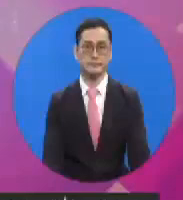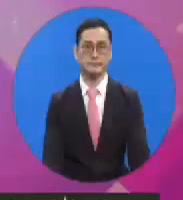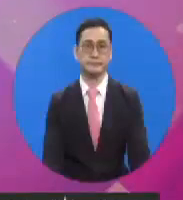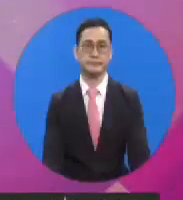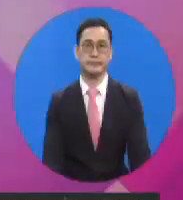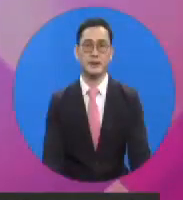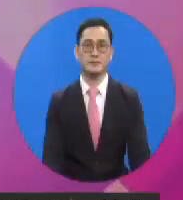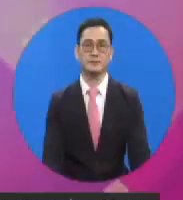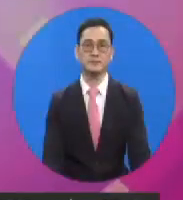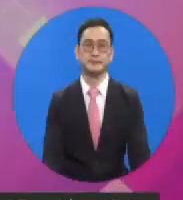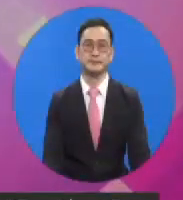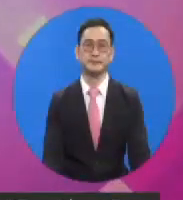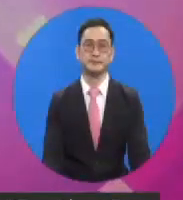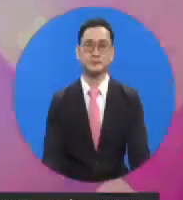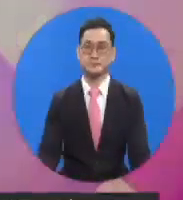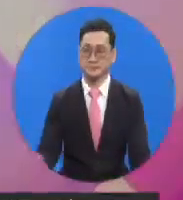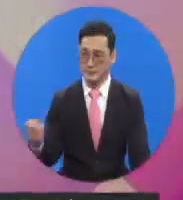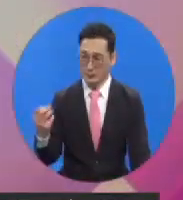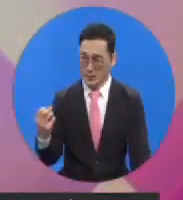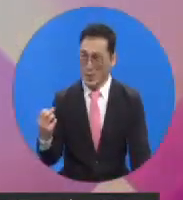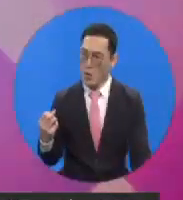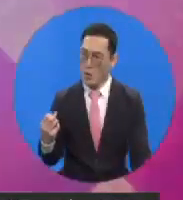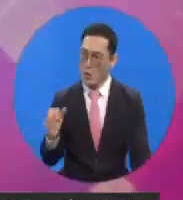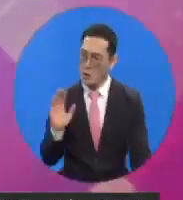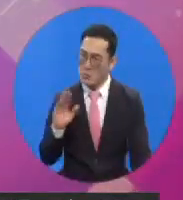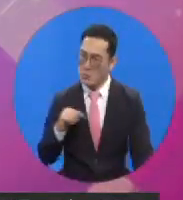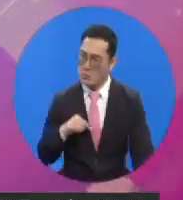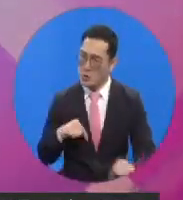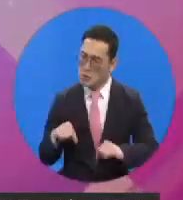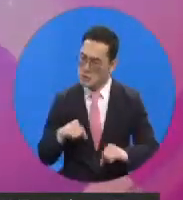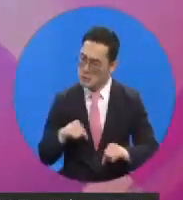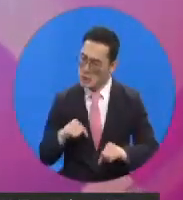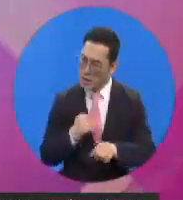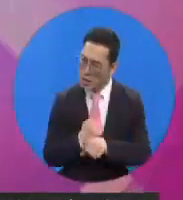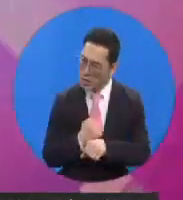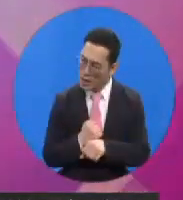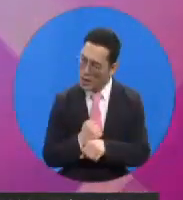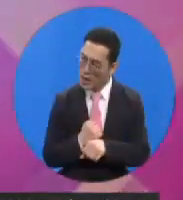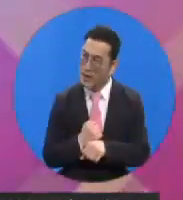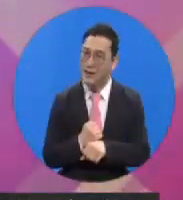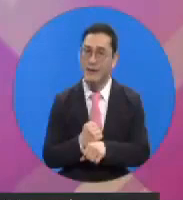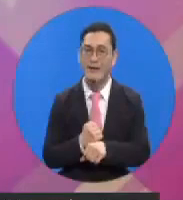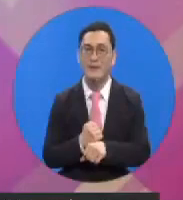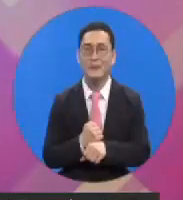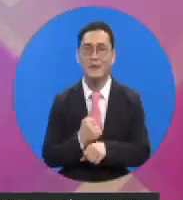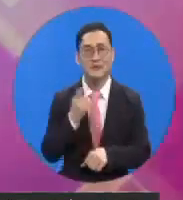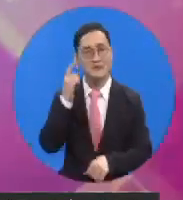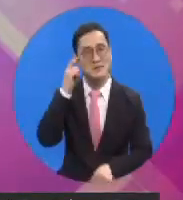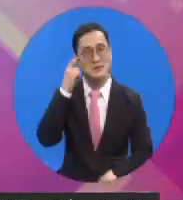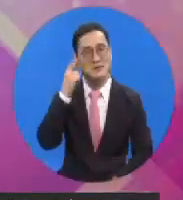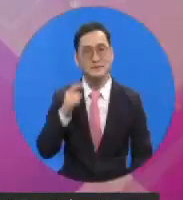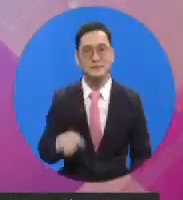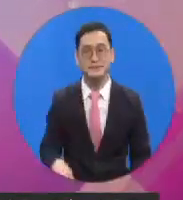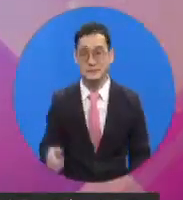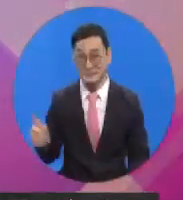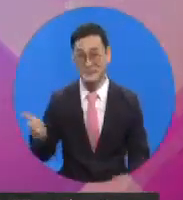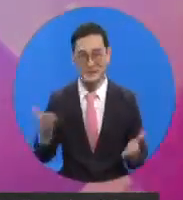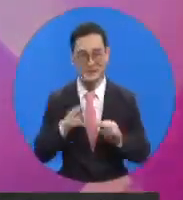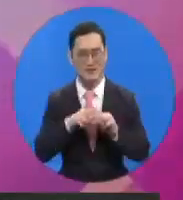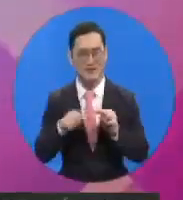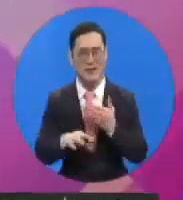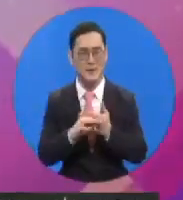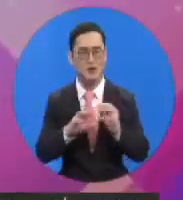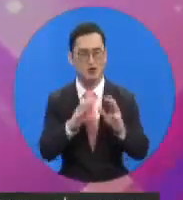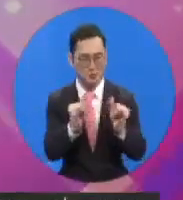굉장히 의미심장한 발언이라는 분석이 나오고 있는데 김광산 변호사님, 네. 검찰 출신이잖아요. 임기를 마치면 국민과 사회를 위해서